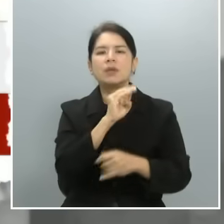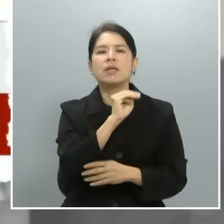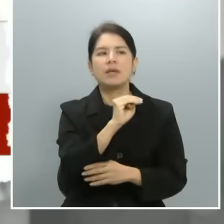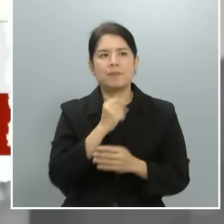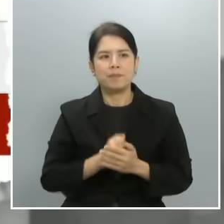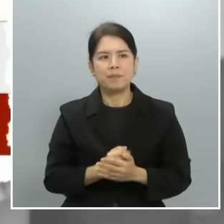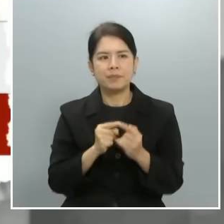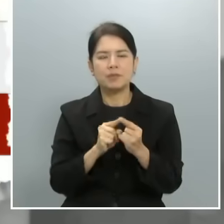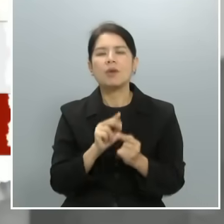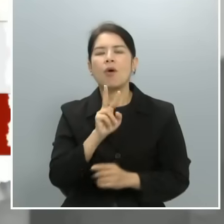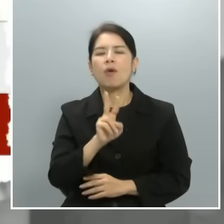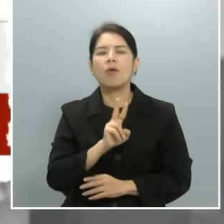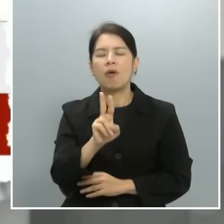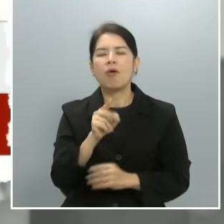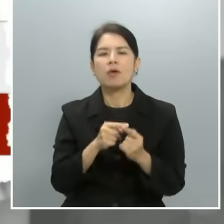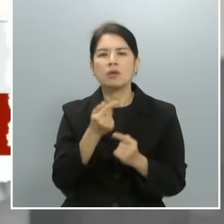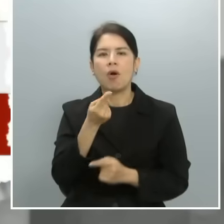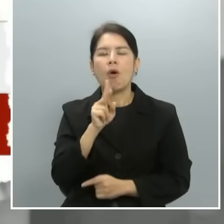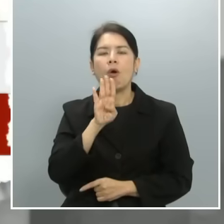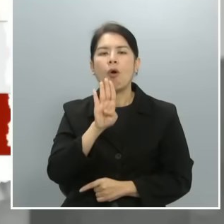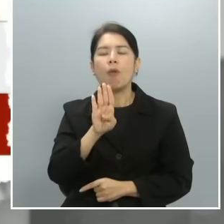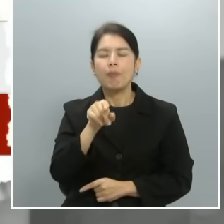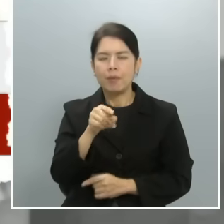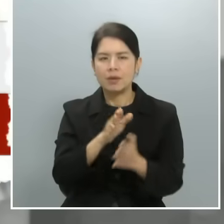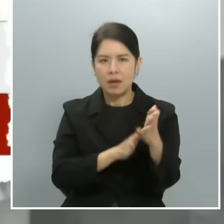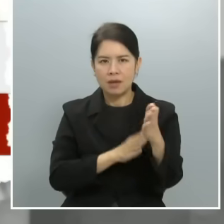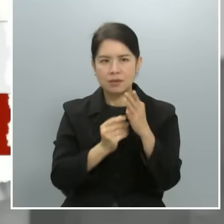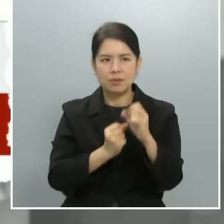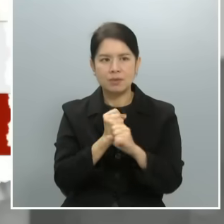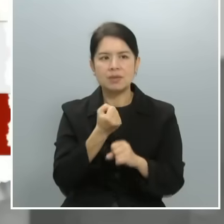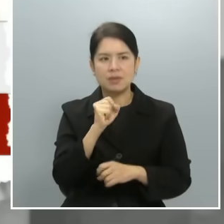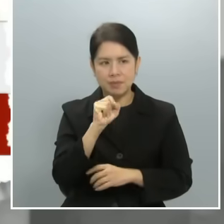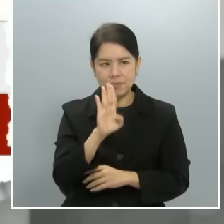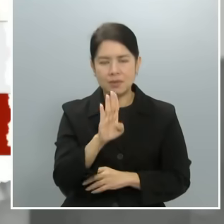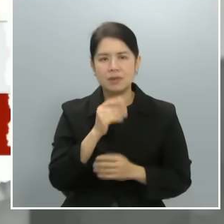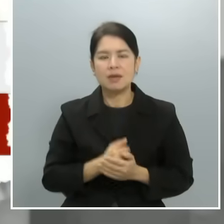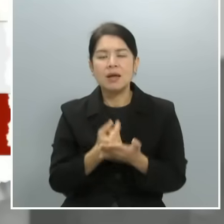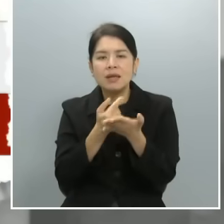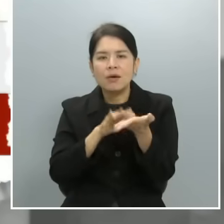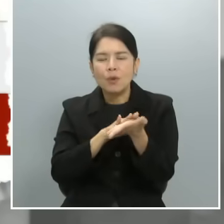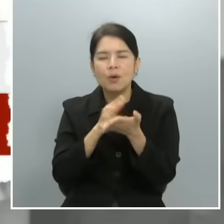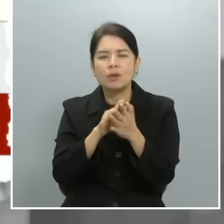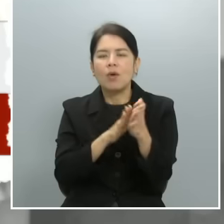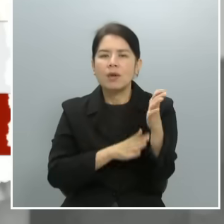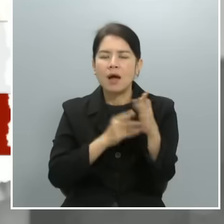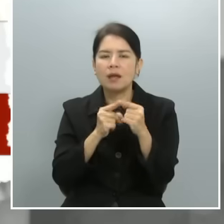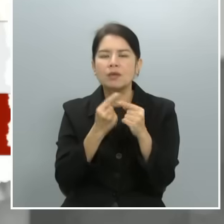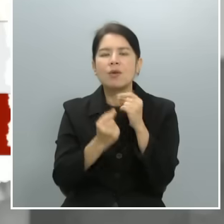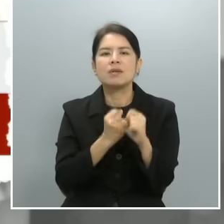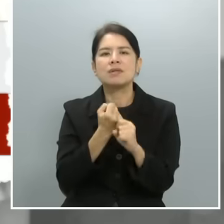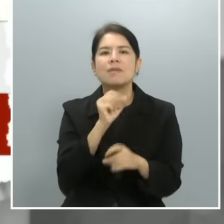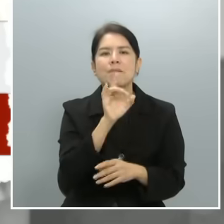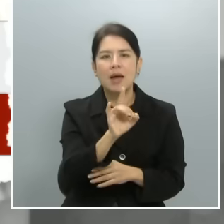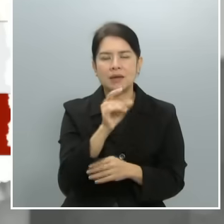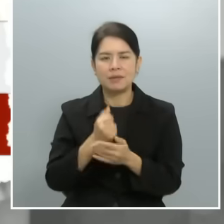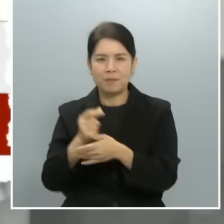ากันมา18ปีนะครับรู้จักกันเพราะว่าเพื่อนตนเองเนี่ยเป็นคนแนะนำให้ซึ่งตอนนั้นผู้หญิงคนนี้เนี่ยทำงานเป็น MC หรือว่าพิธี